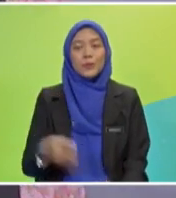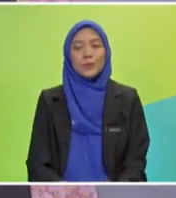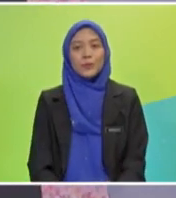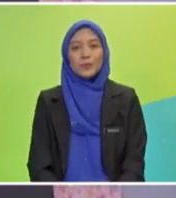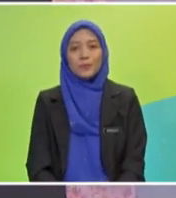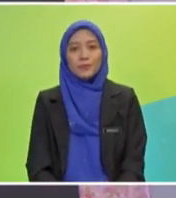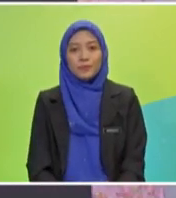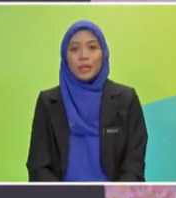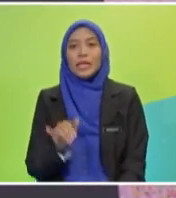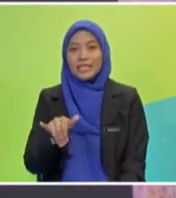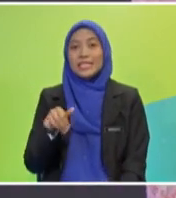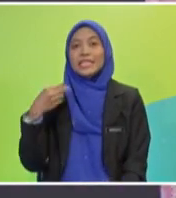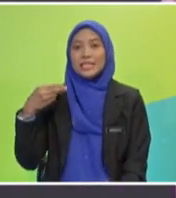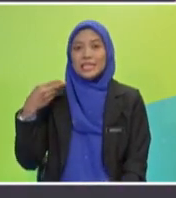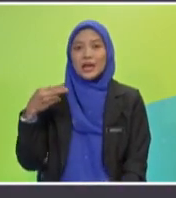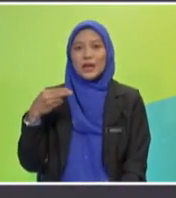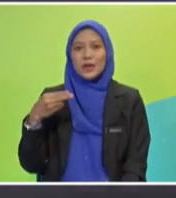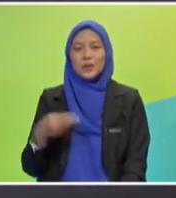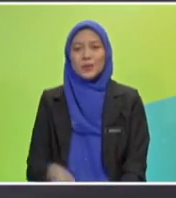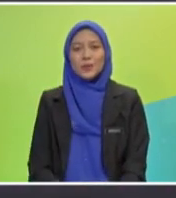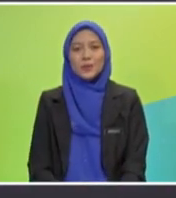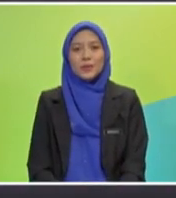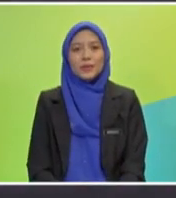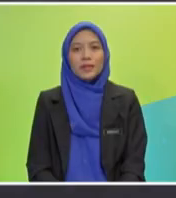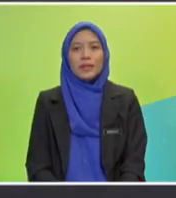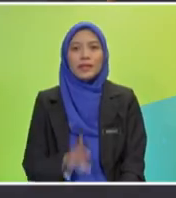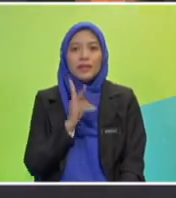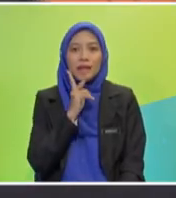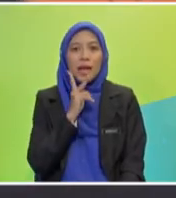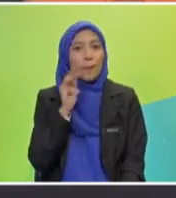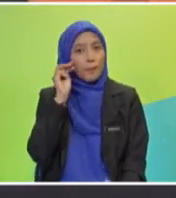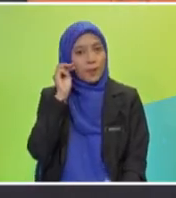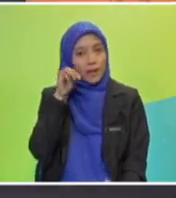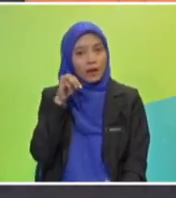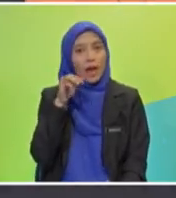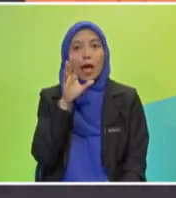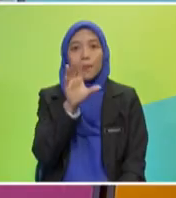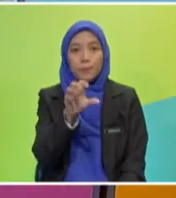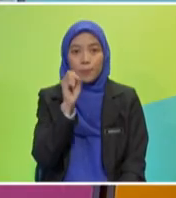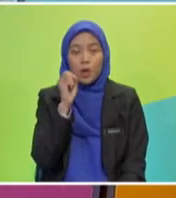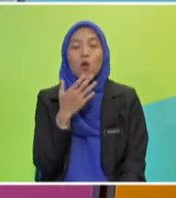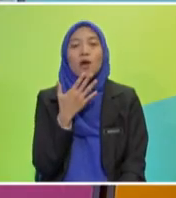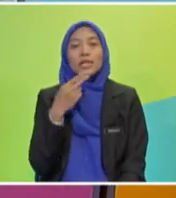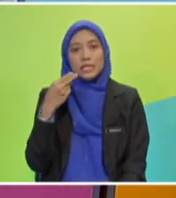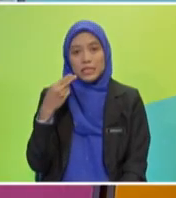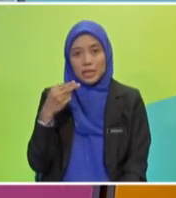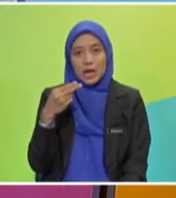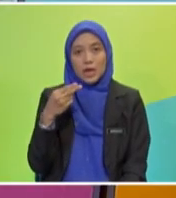Warna hijau. Baiklah. Amira akan ambilkan buku berwarna hijau. Nah, ini untuk